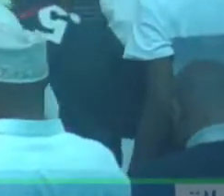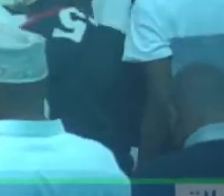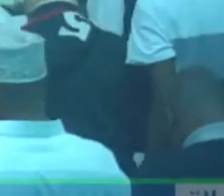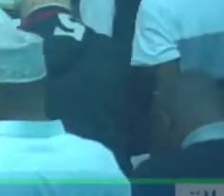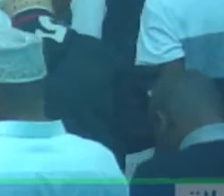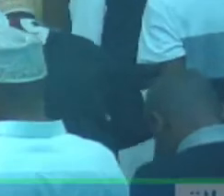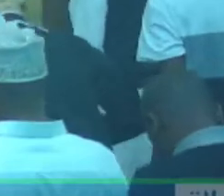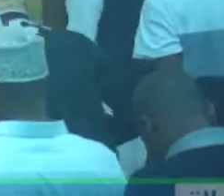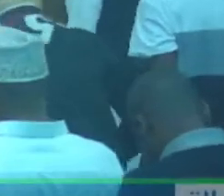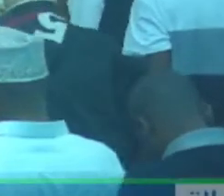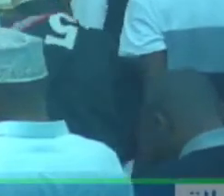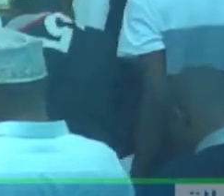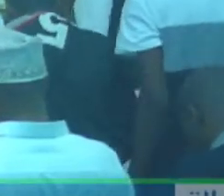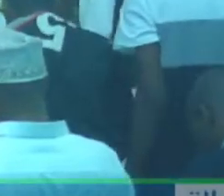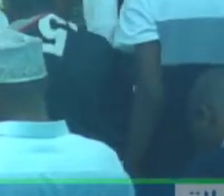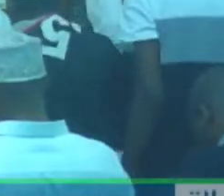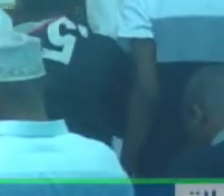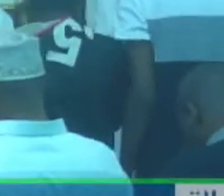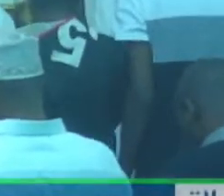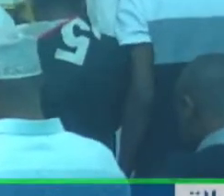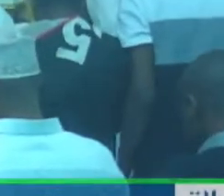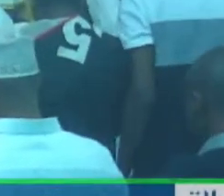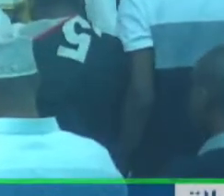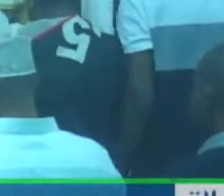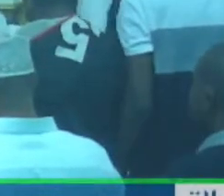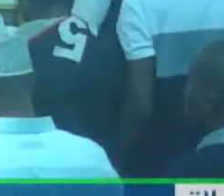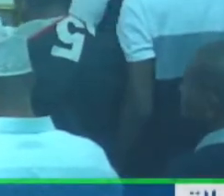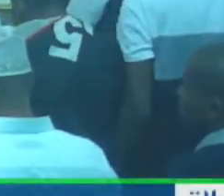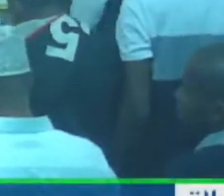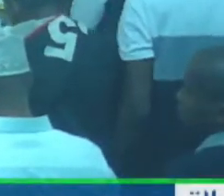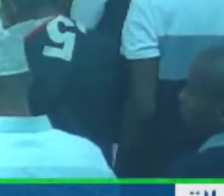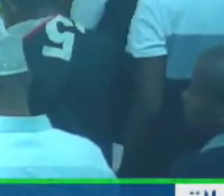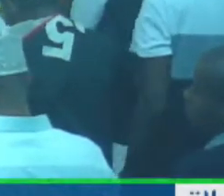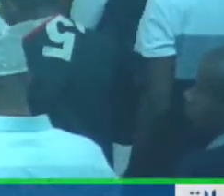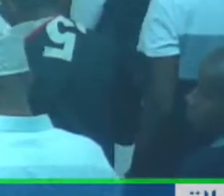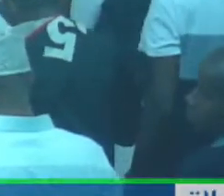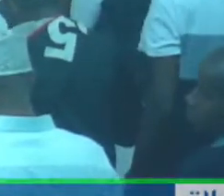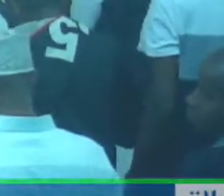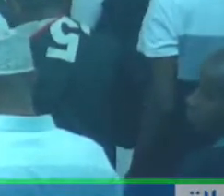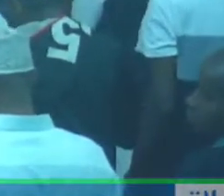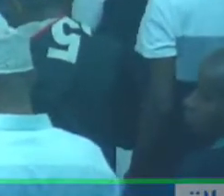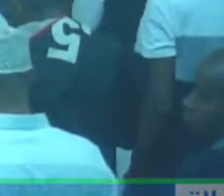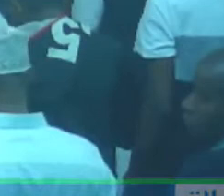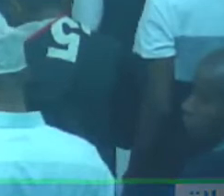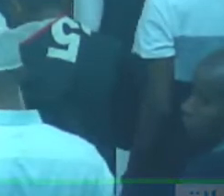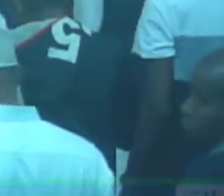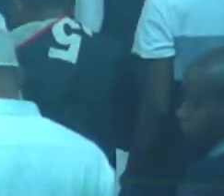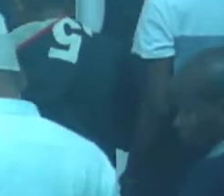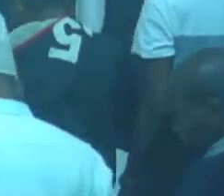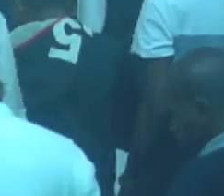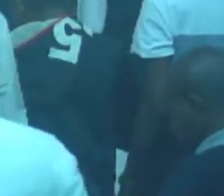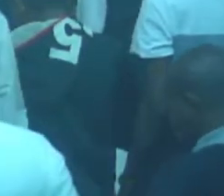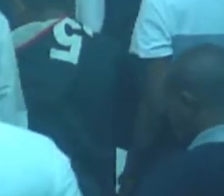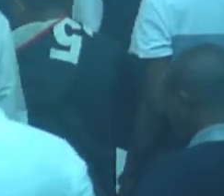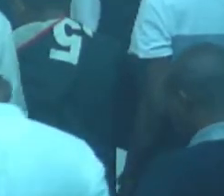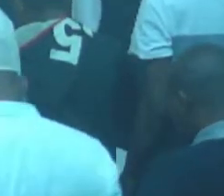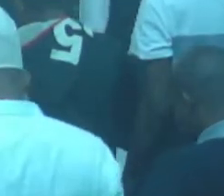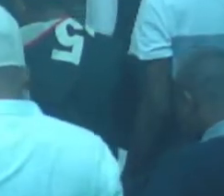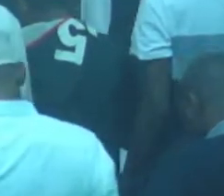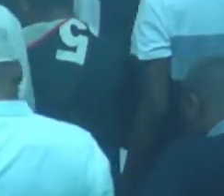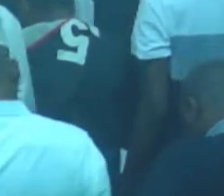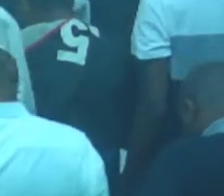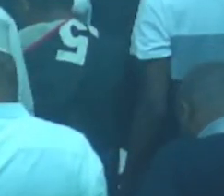الله أكبر الله أكبر. أشهد أن لا إله إلا الله، أشهد